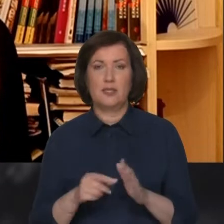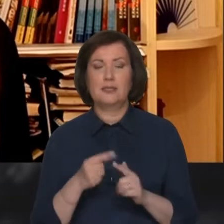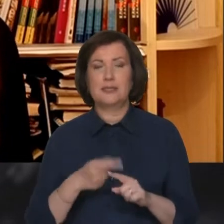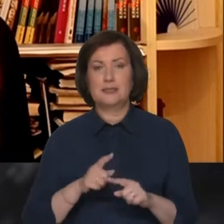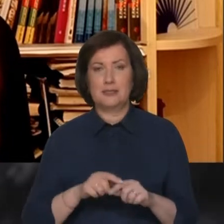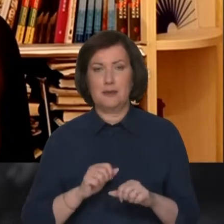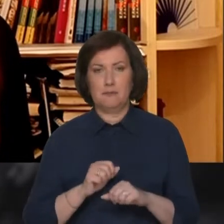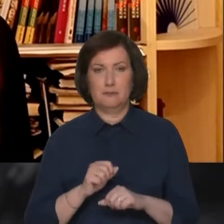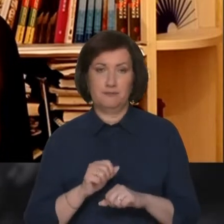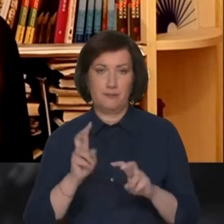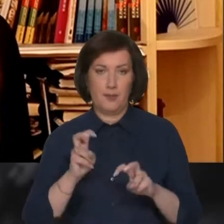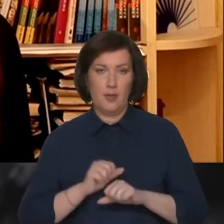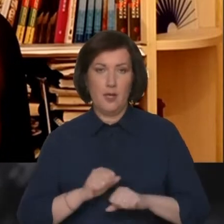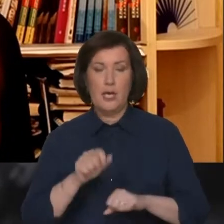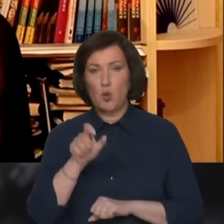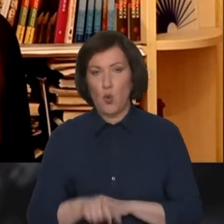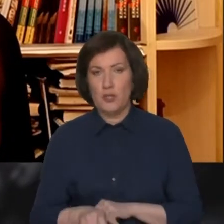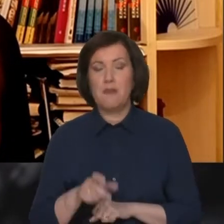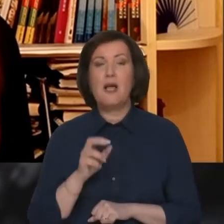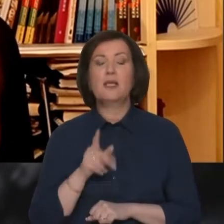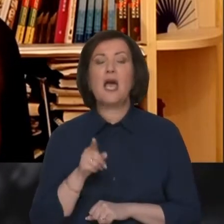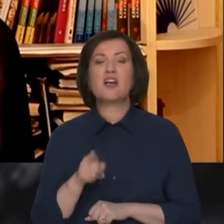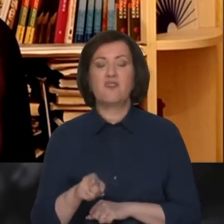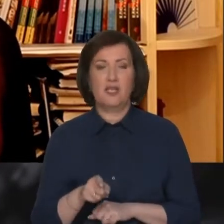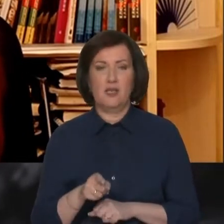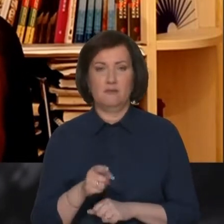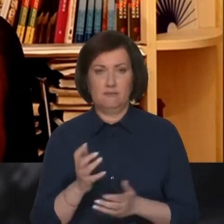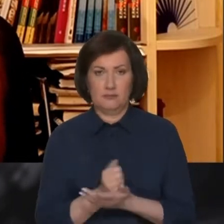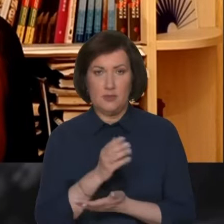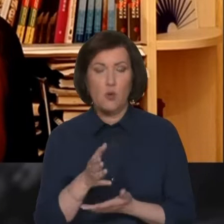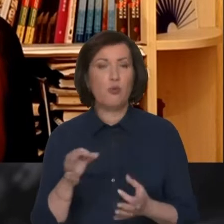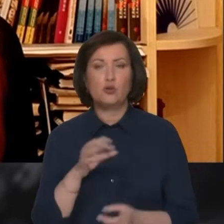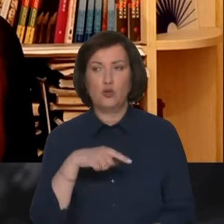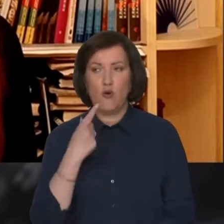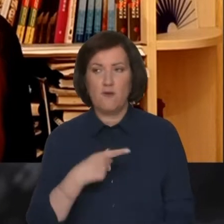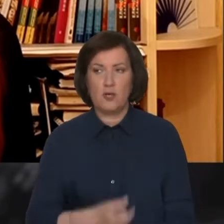цим героєм. Як ви вийшли на нього і про що говорили?